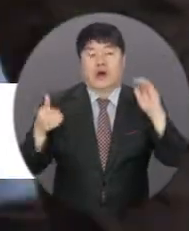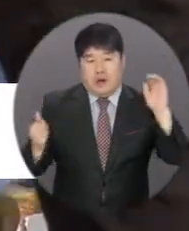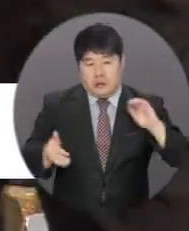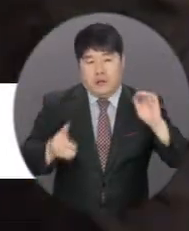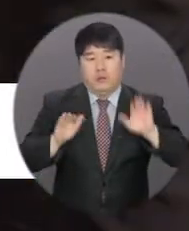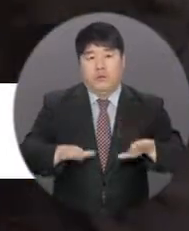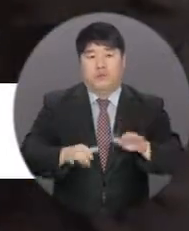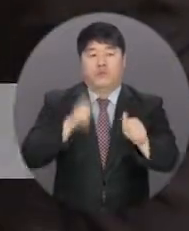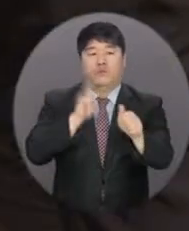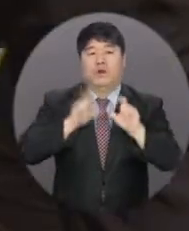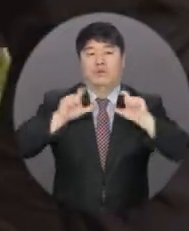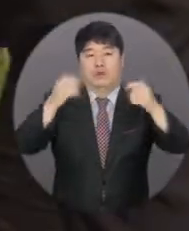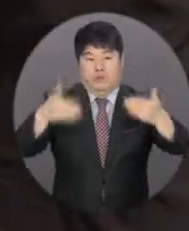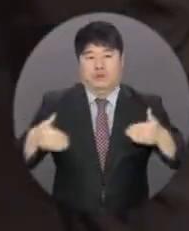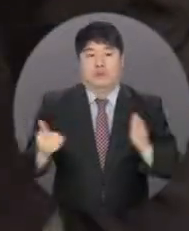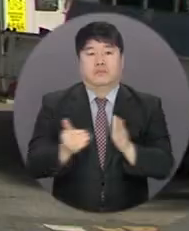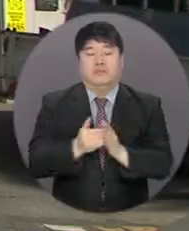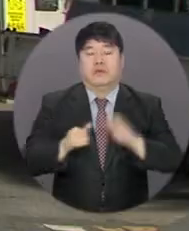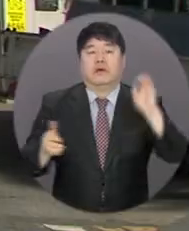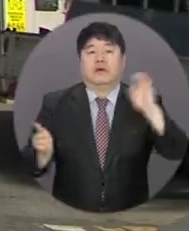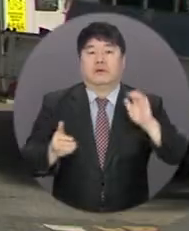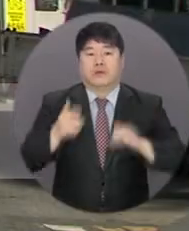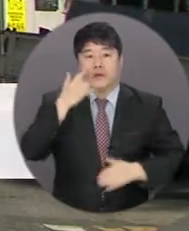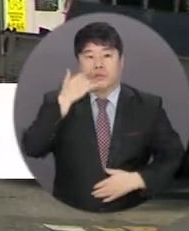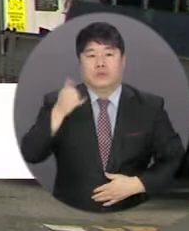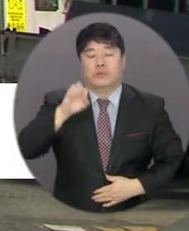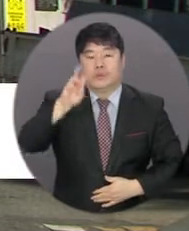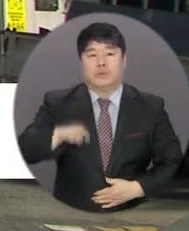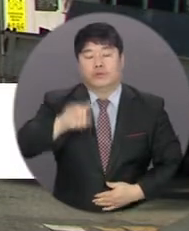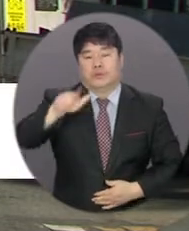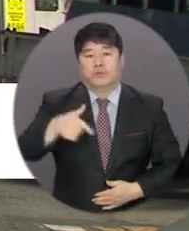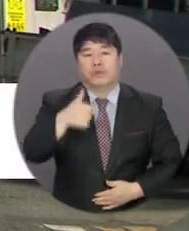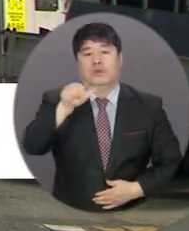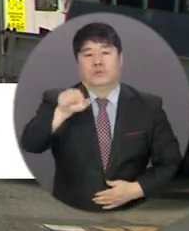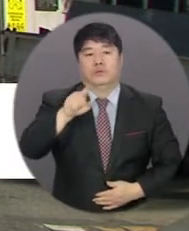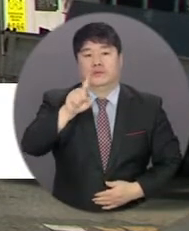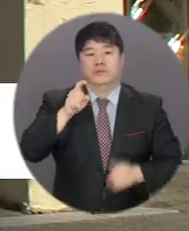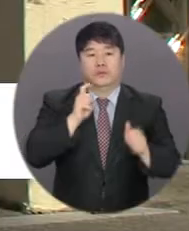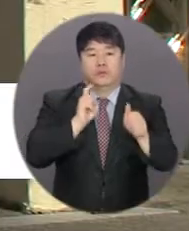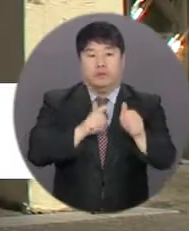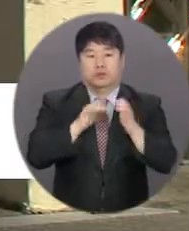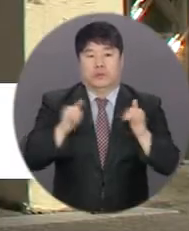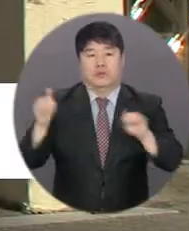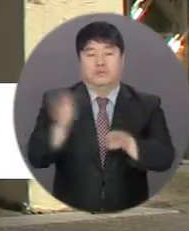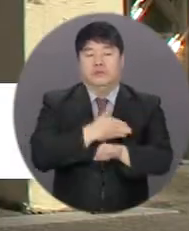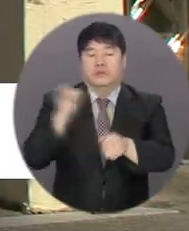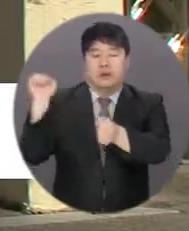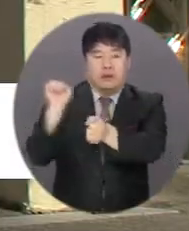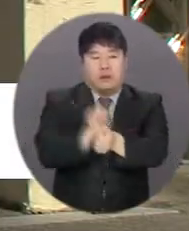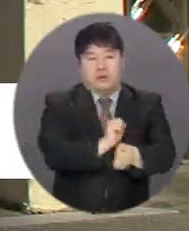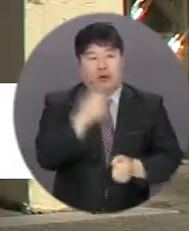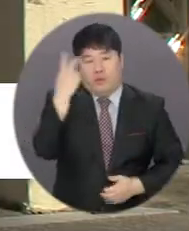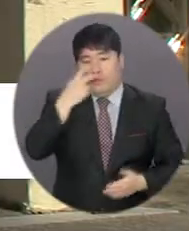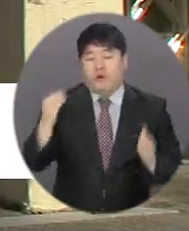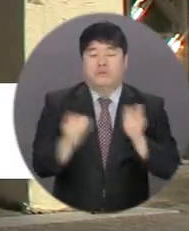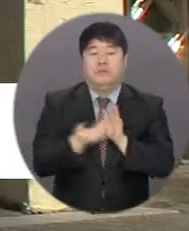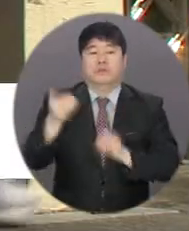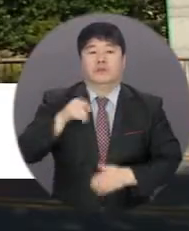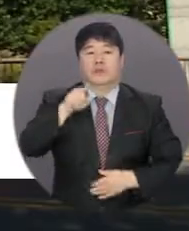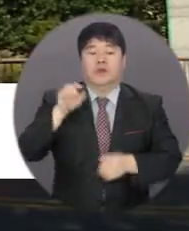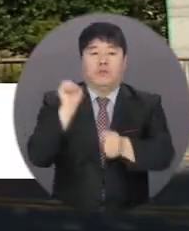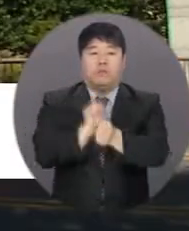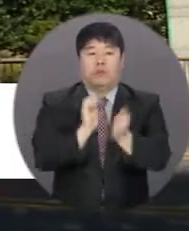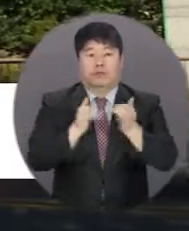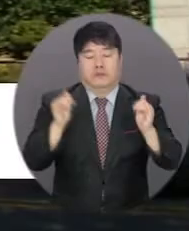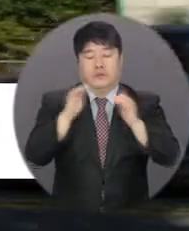판정을 받았기 때문입니다 학생은 부모인 광주 600 씬 1번째 확진 자로부터 감염된 것으로 확인되었는데 이